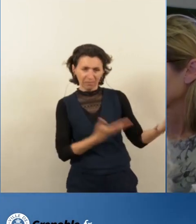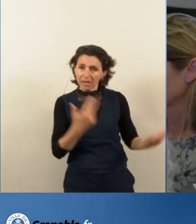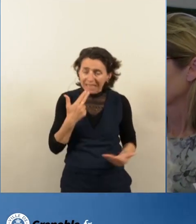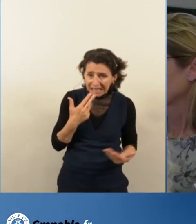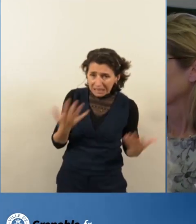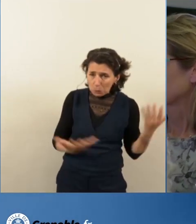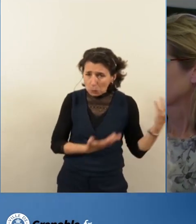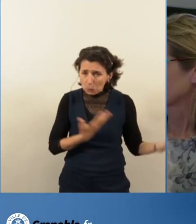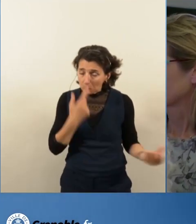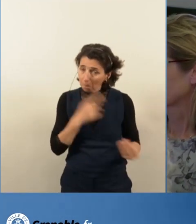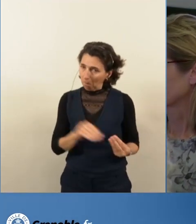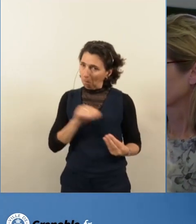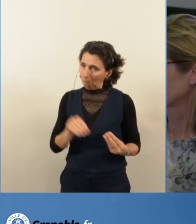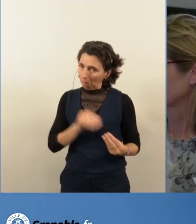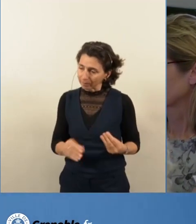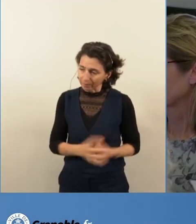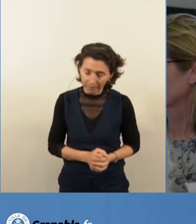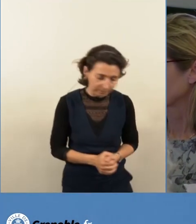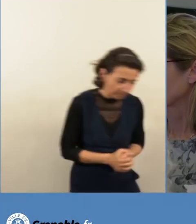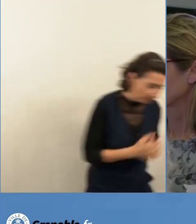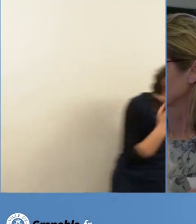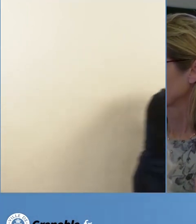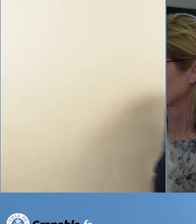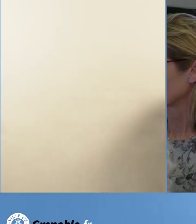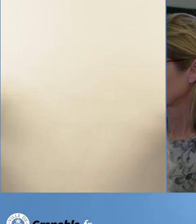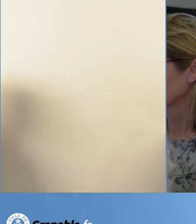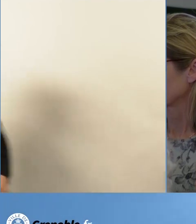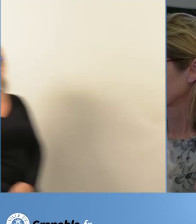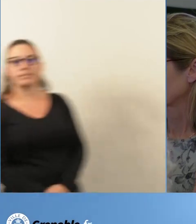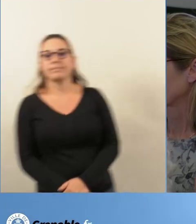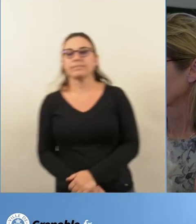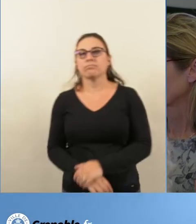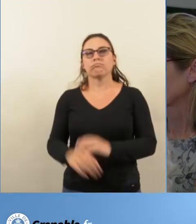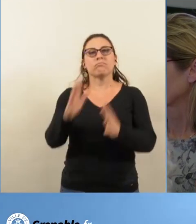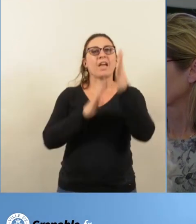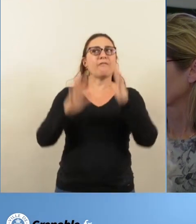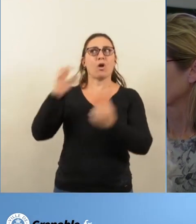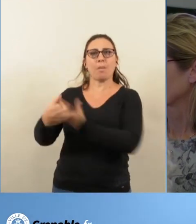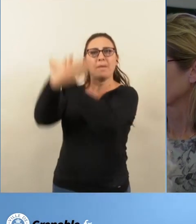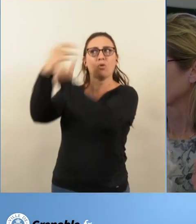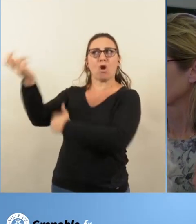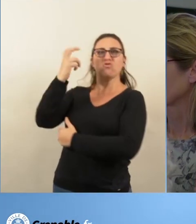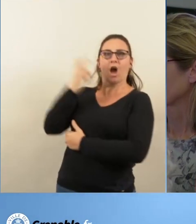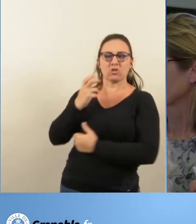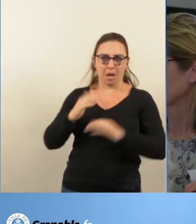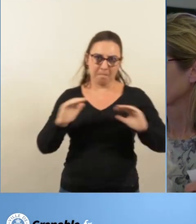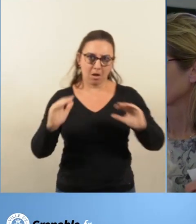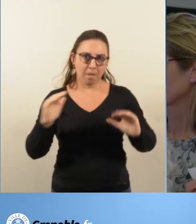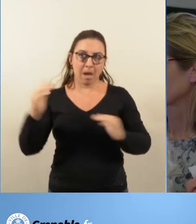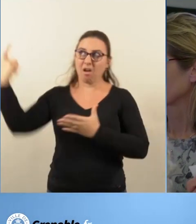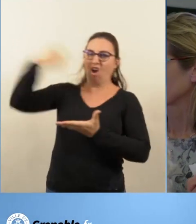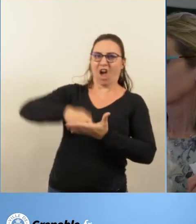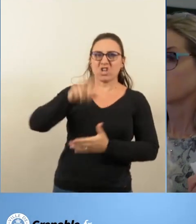vous évoquez ce que la métropole met à votre charge mais enfin la métropole elle vient de vous acheter 30 millions